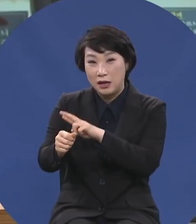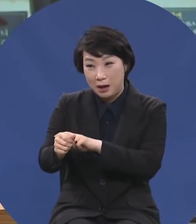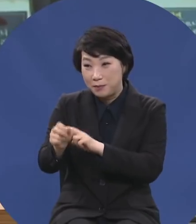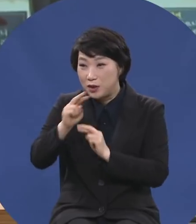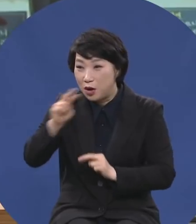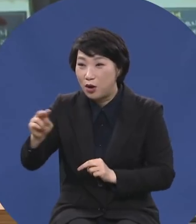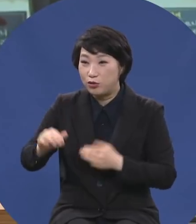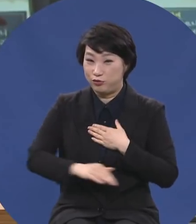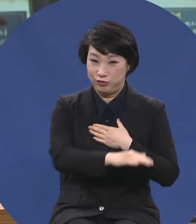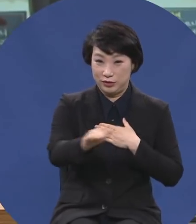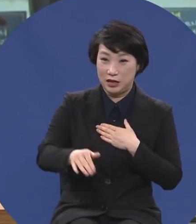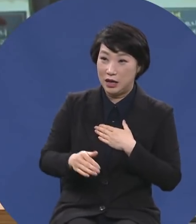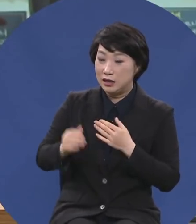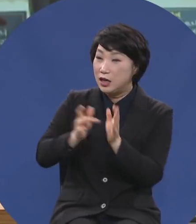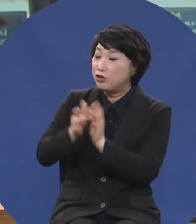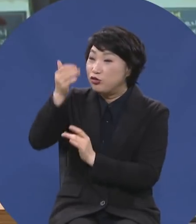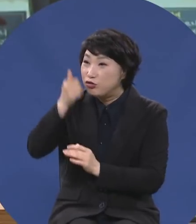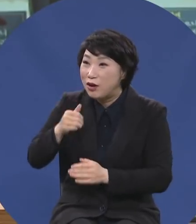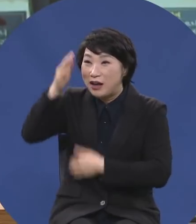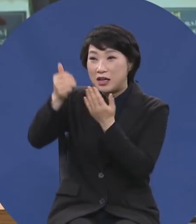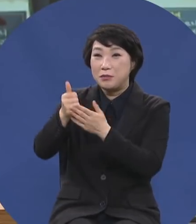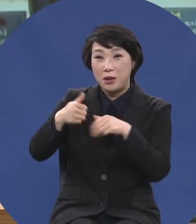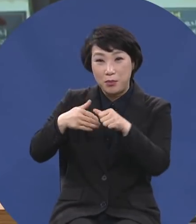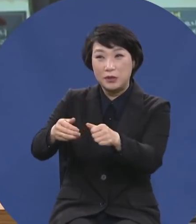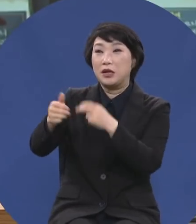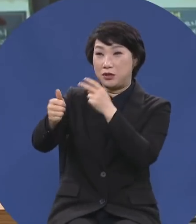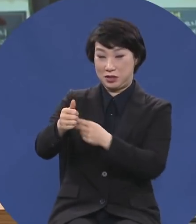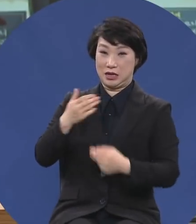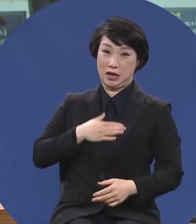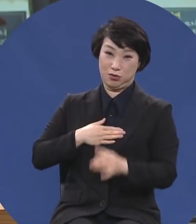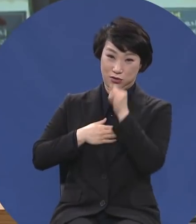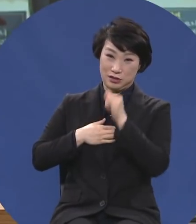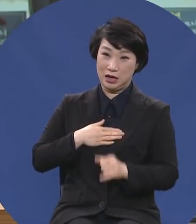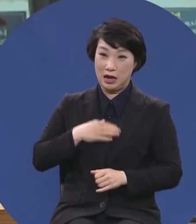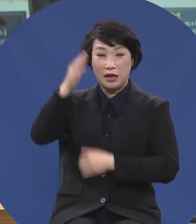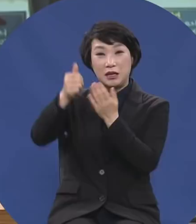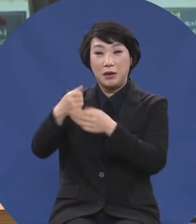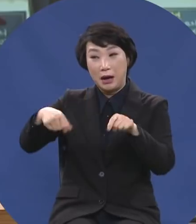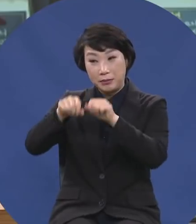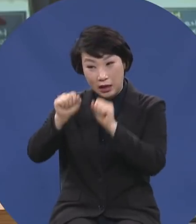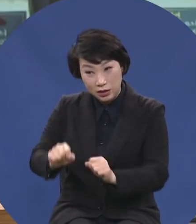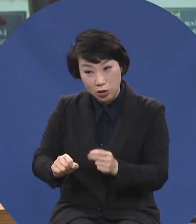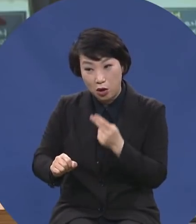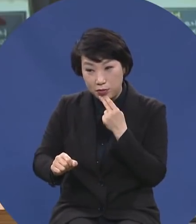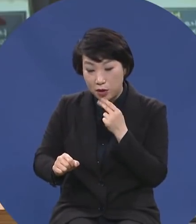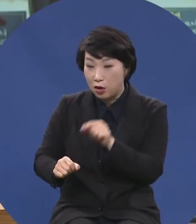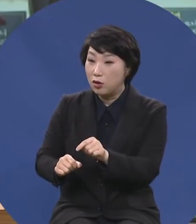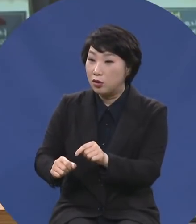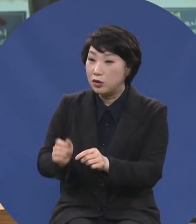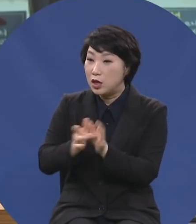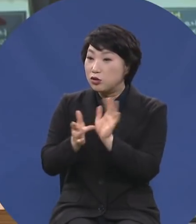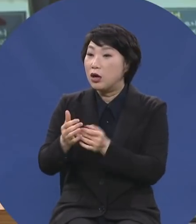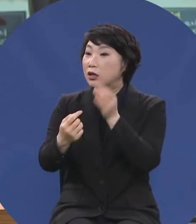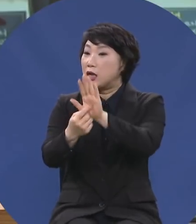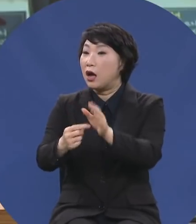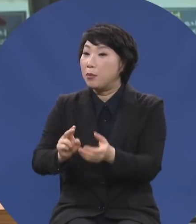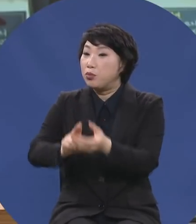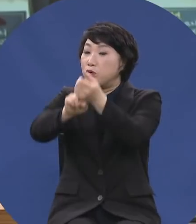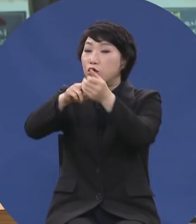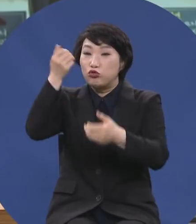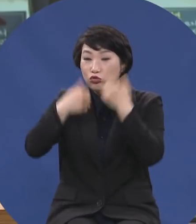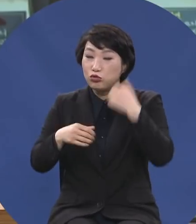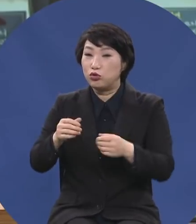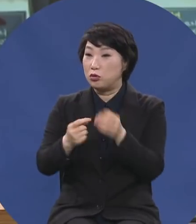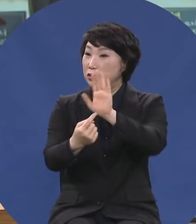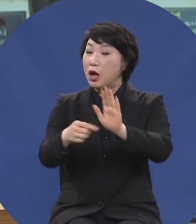줄 아나이다. 하나님이 함께 하시지 아니하면 당신 행하신 이 표적을 아무라도